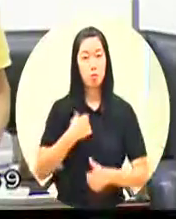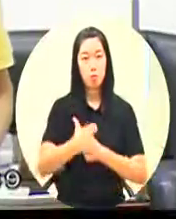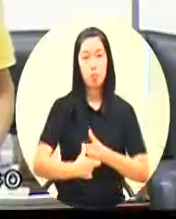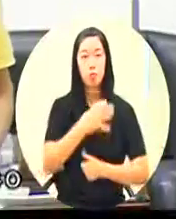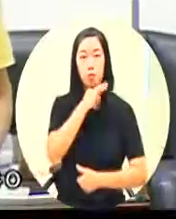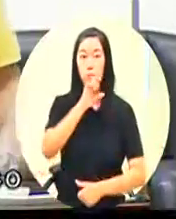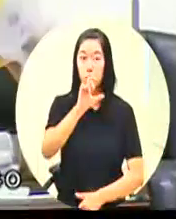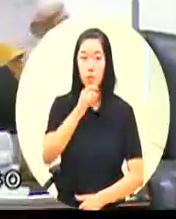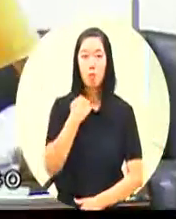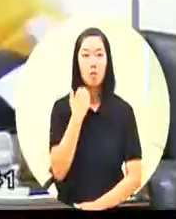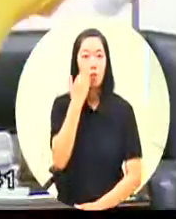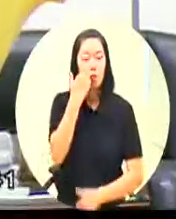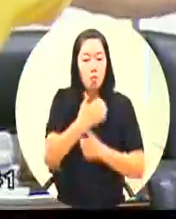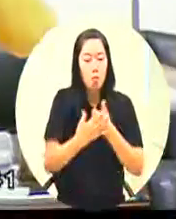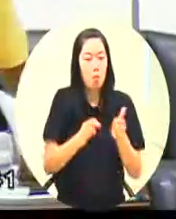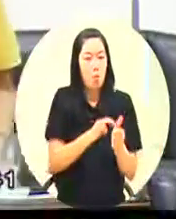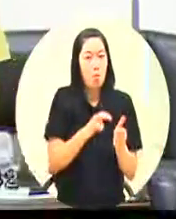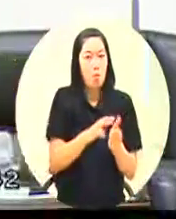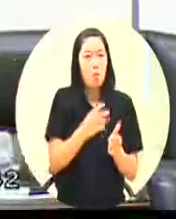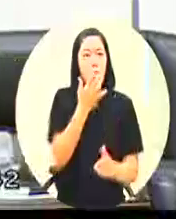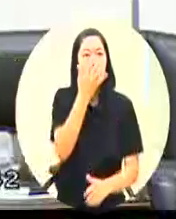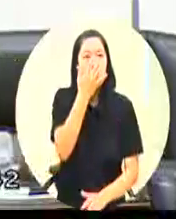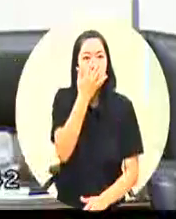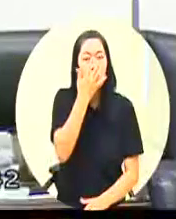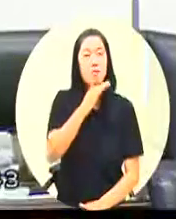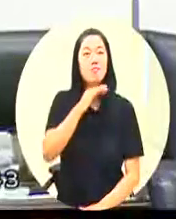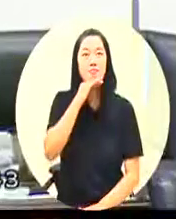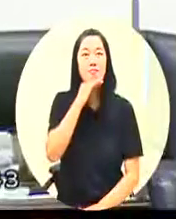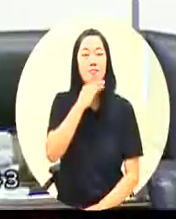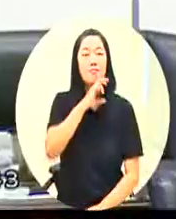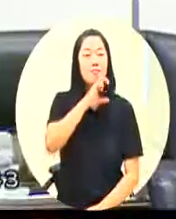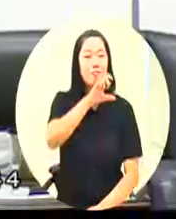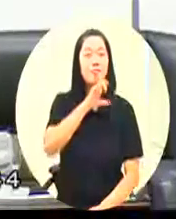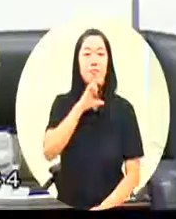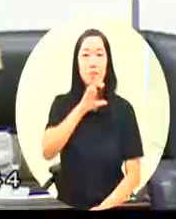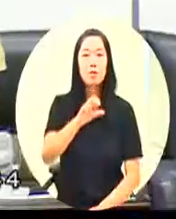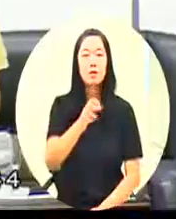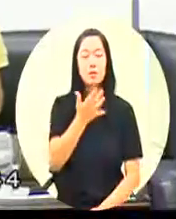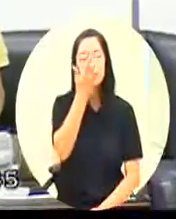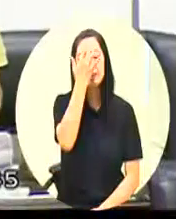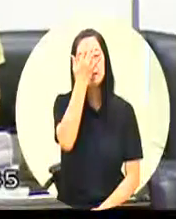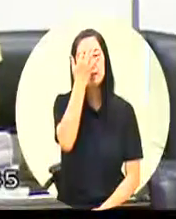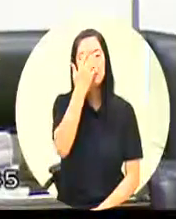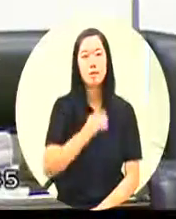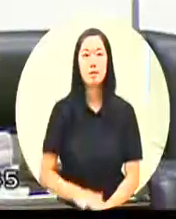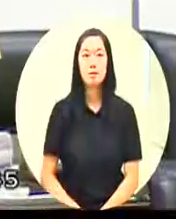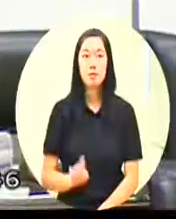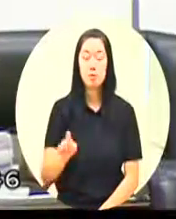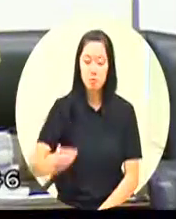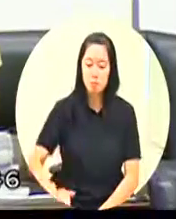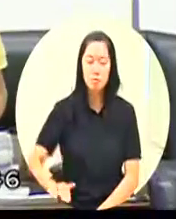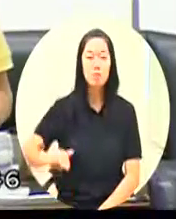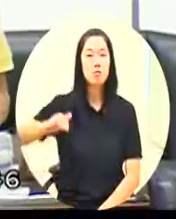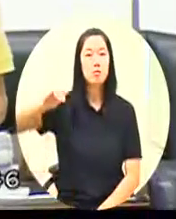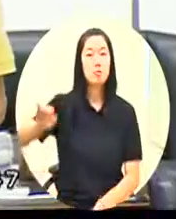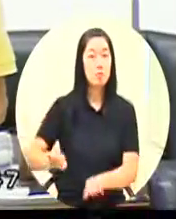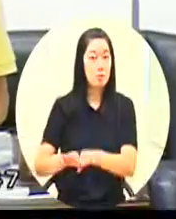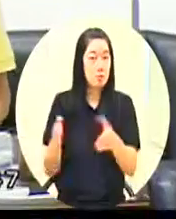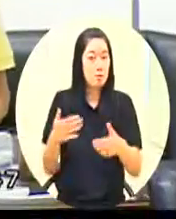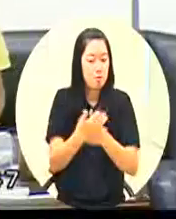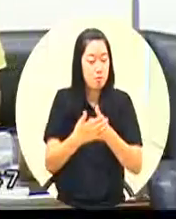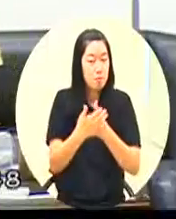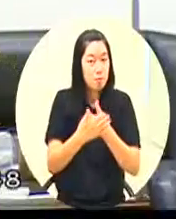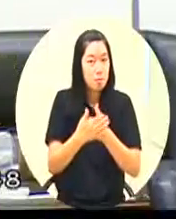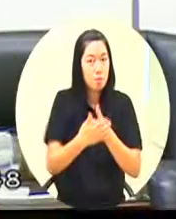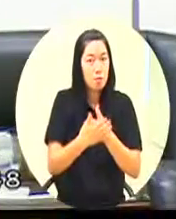不知道保养，等到六七十才要保养没有啊，应该从小时候就开始。所以我想我们的